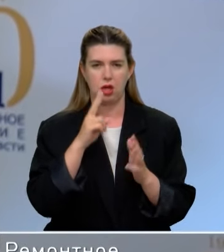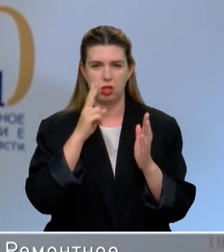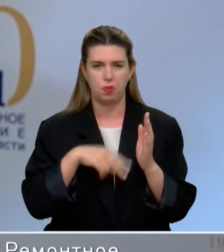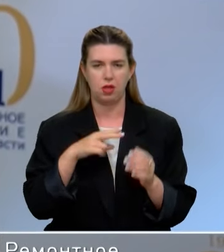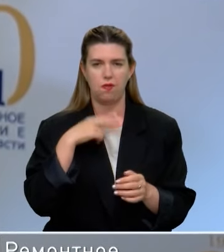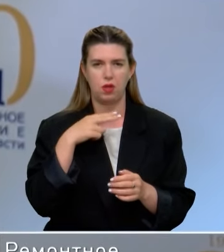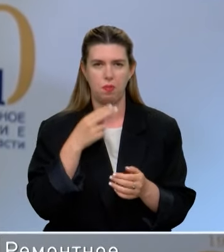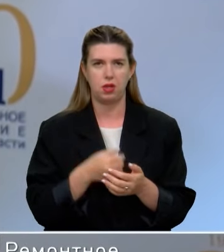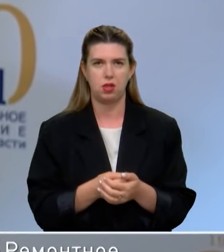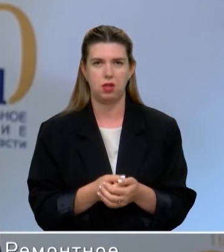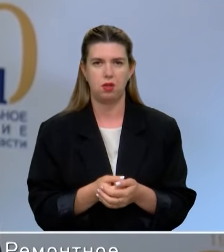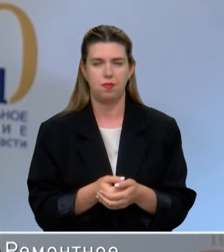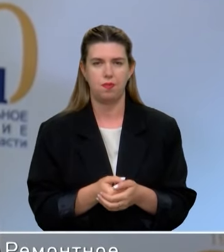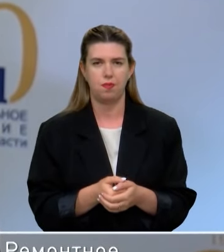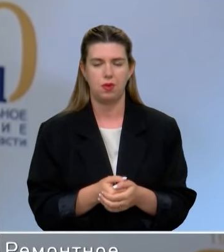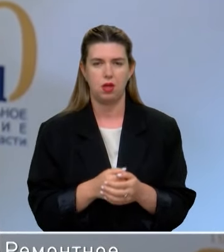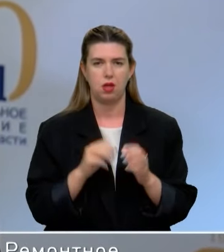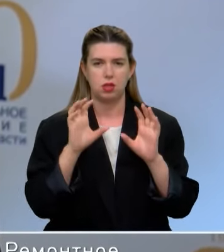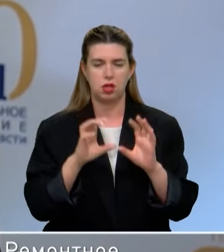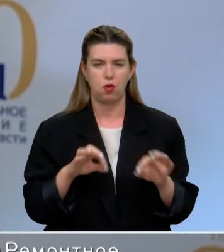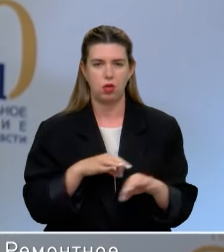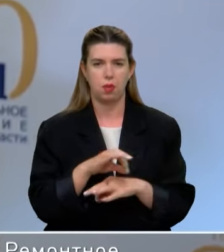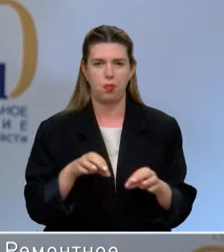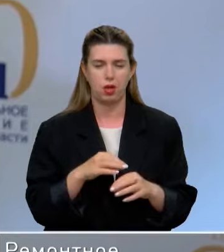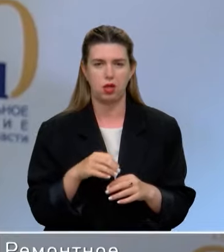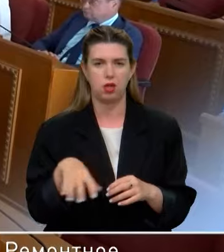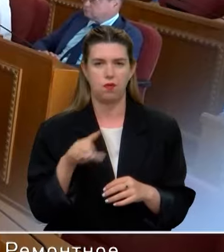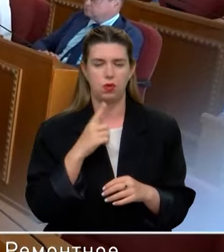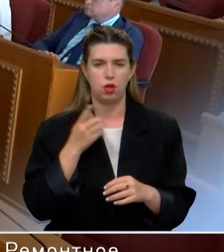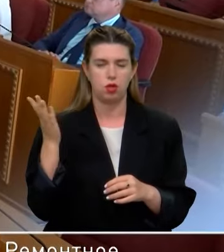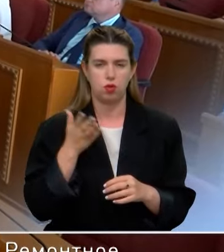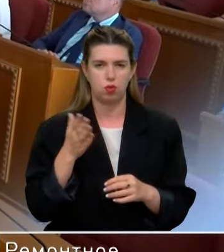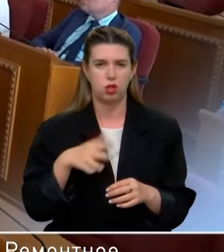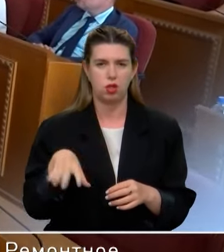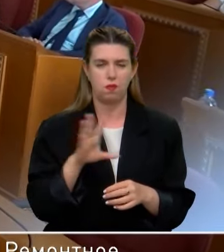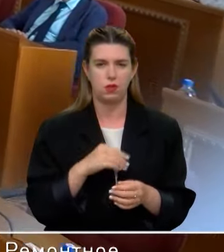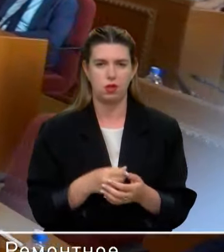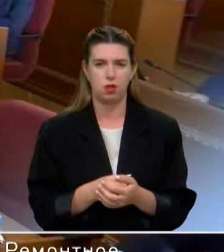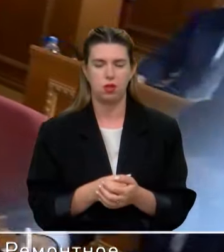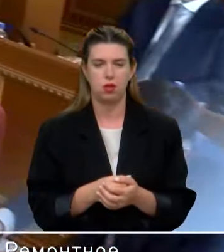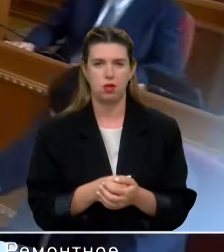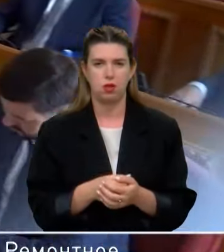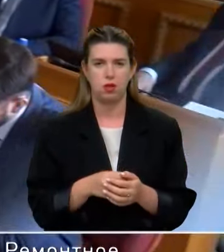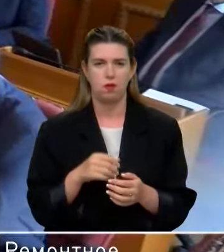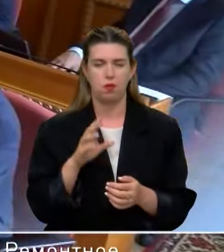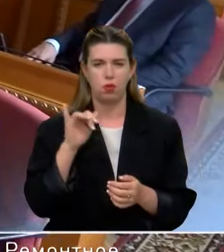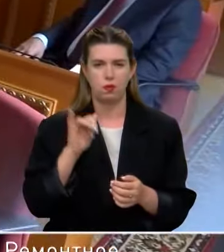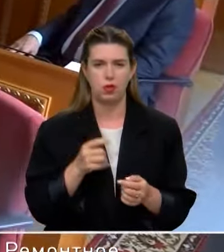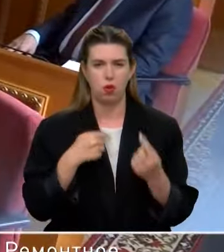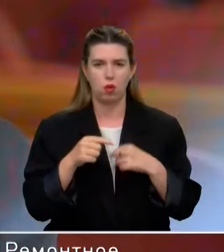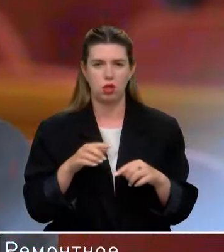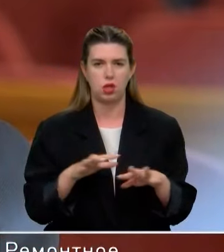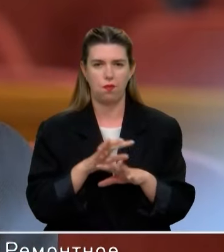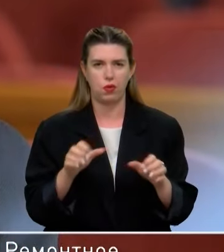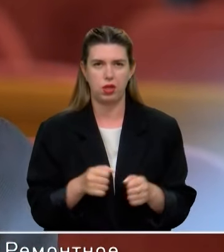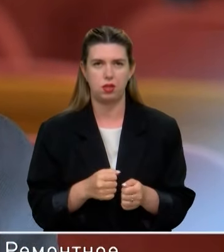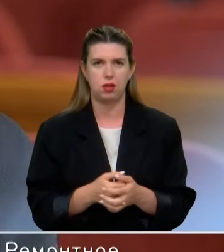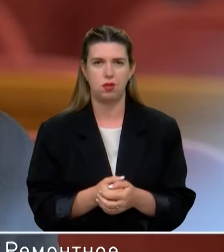рассмотрели этот законопроект на публичных слу слушаниях все институты органы